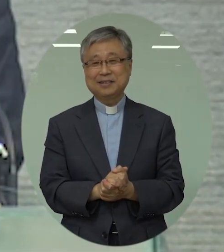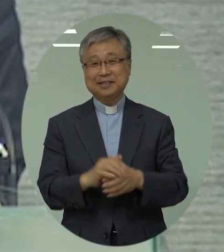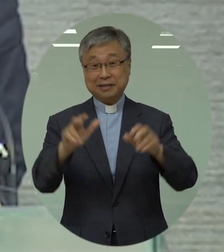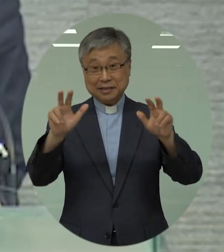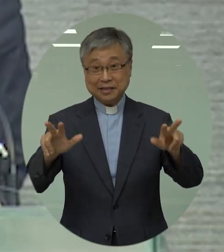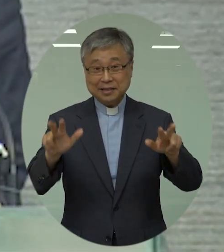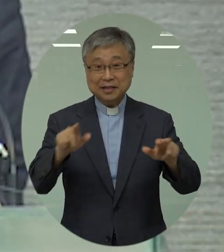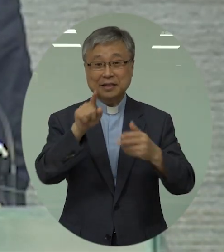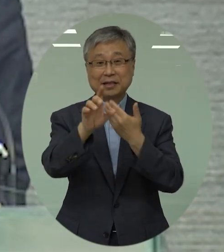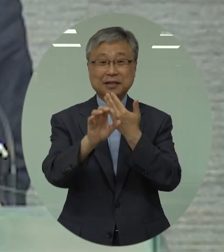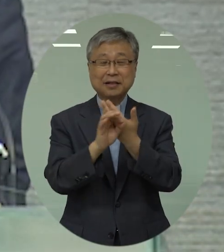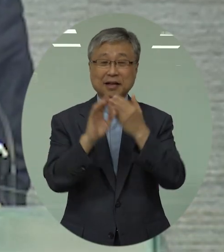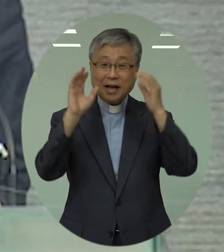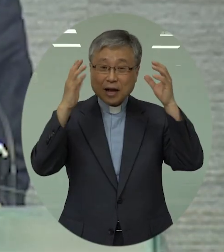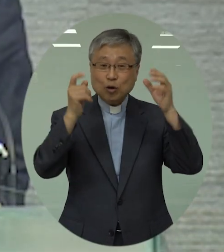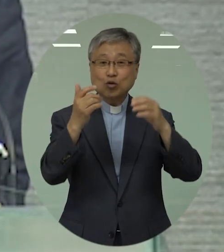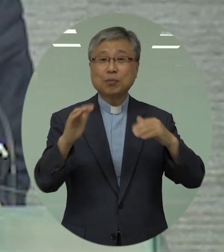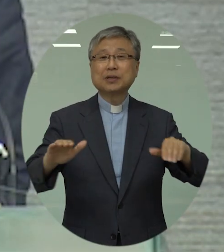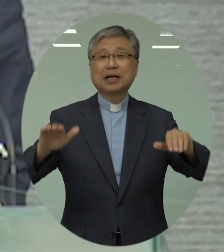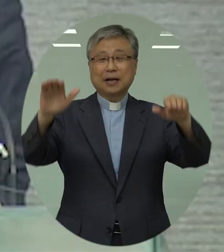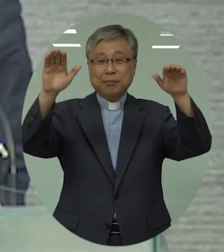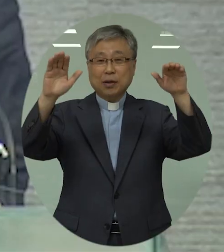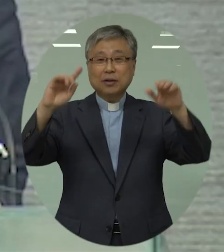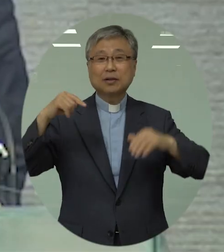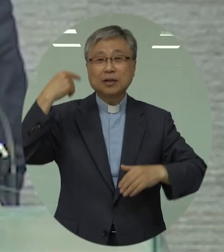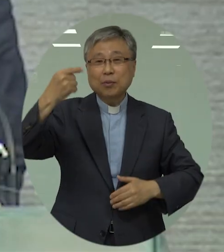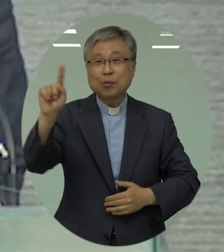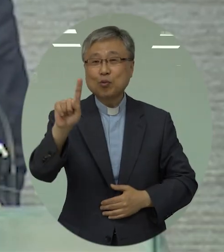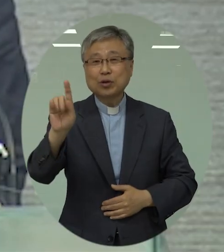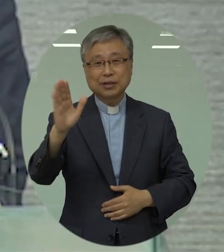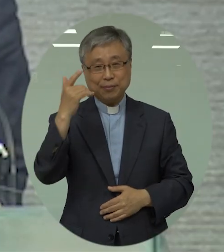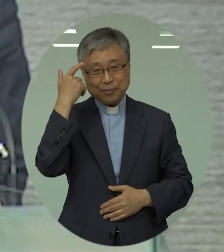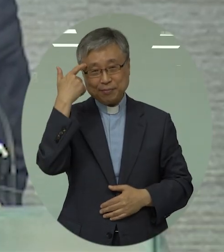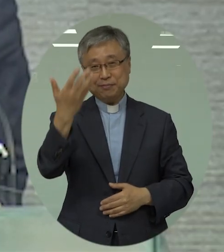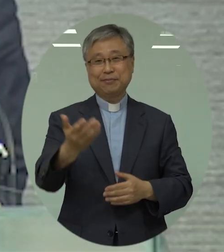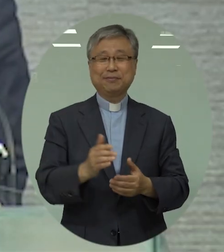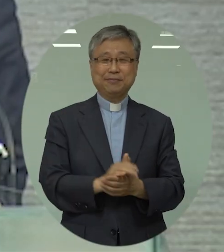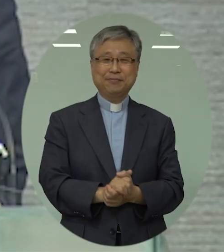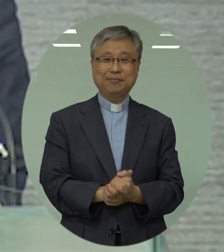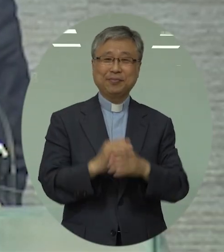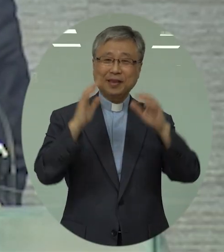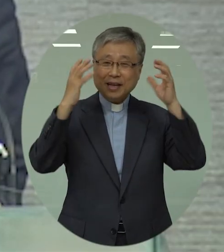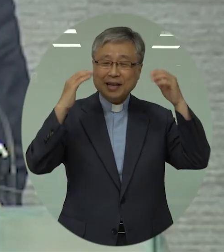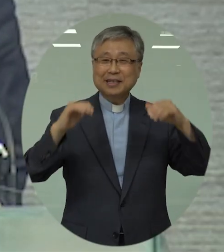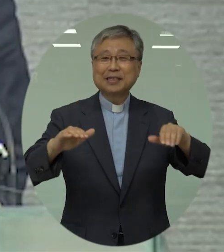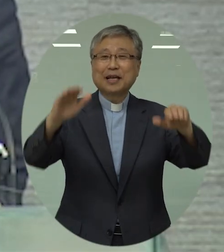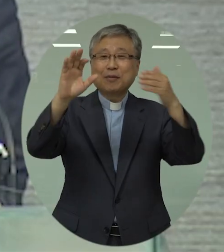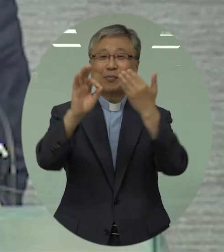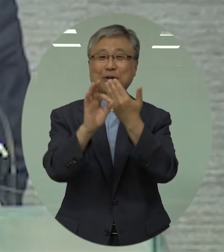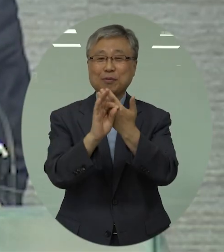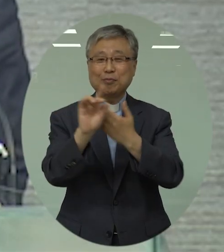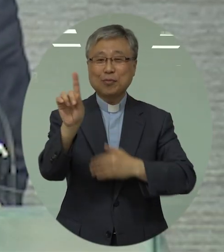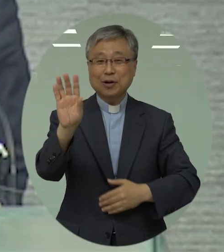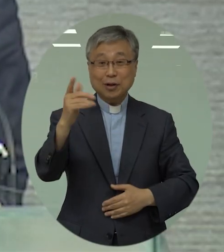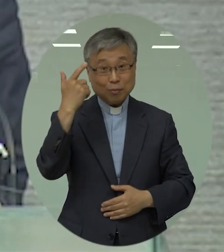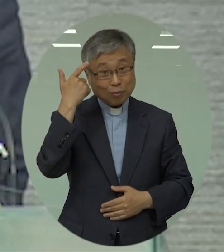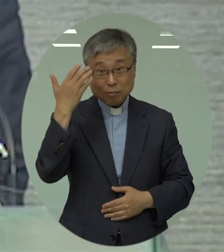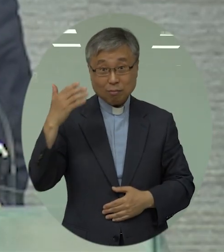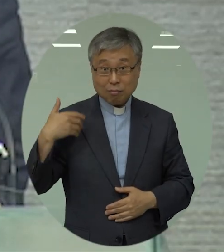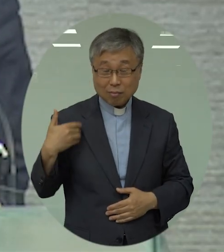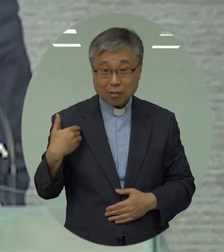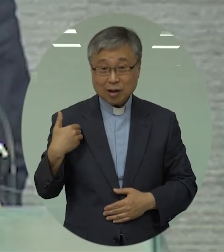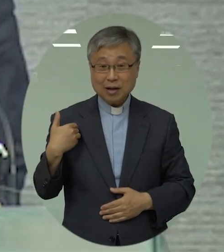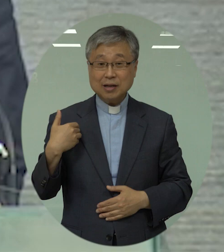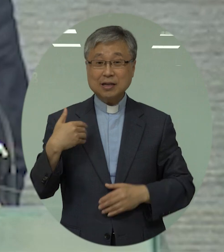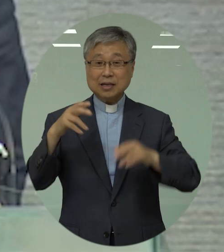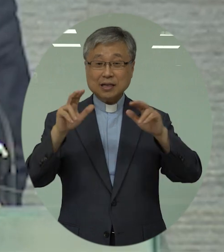자, 그러면 아기가 조금 자라면 그 다음에 뭐가 돼요? 아기가 자라면 뭐가 되는지 몰라요.